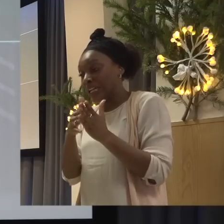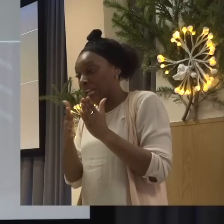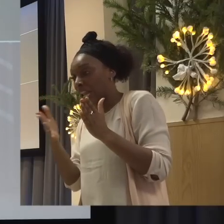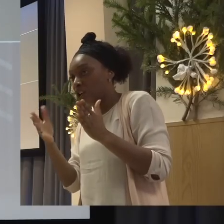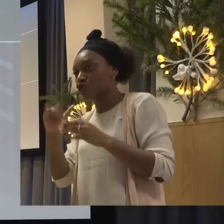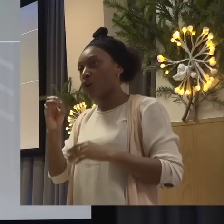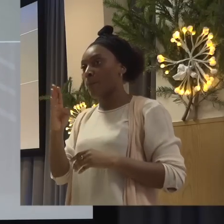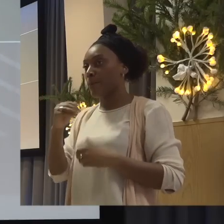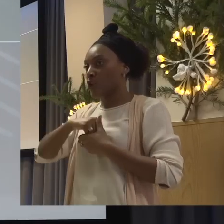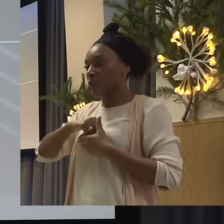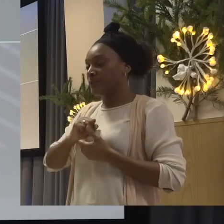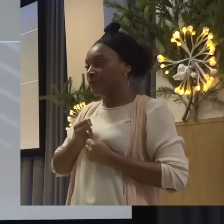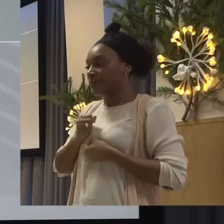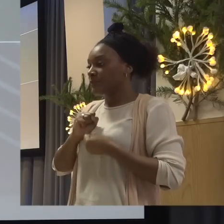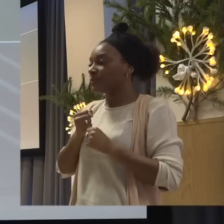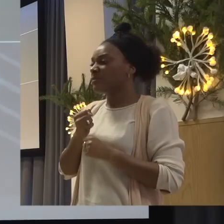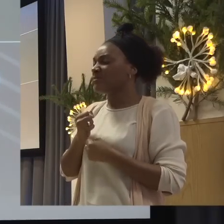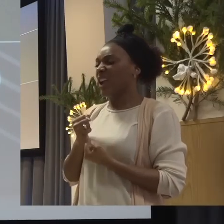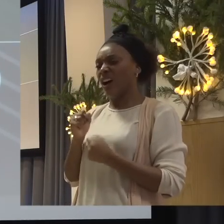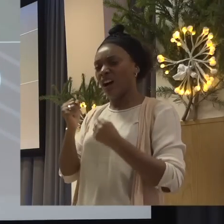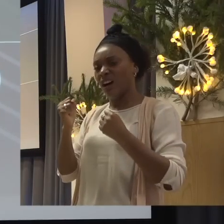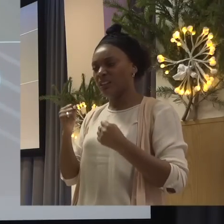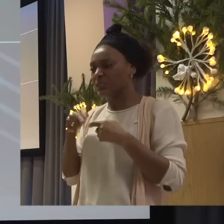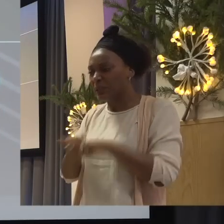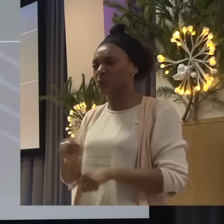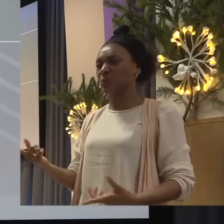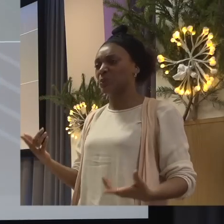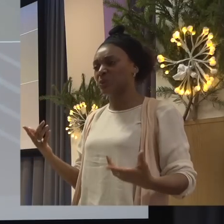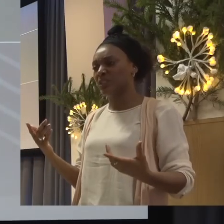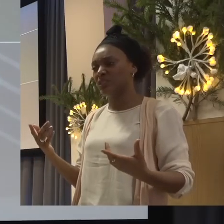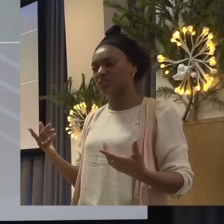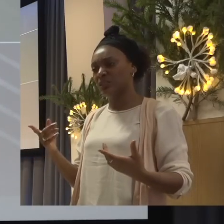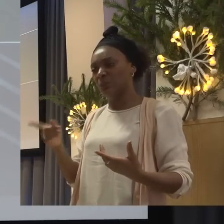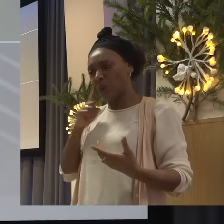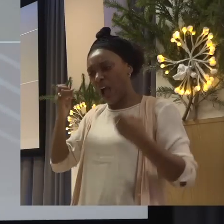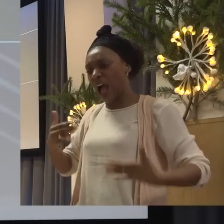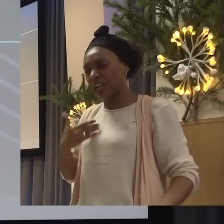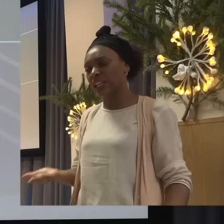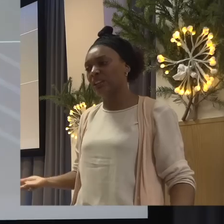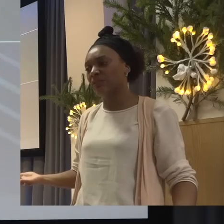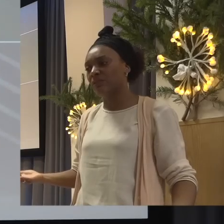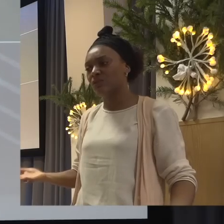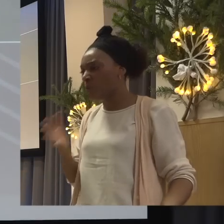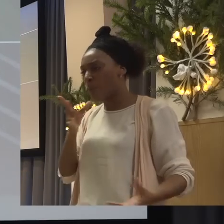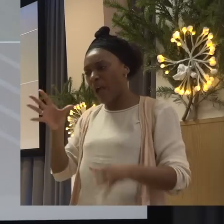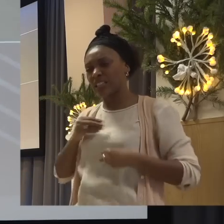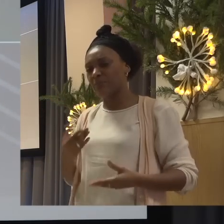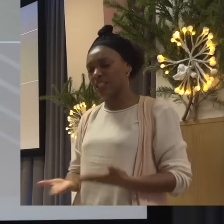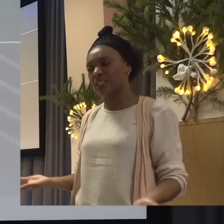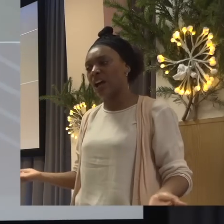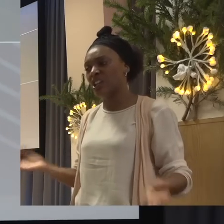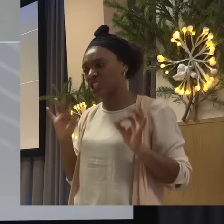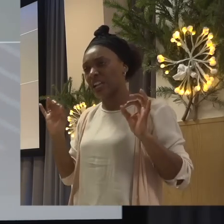de Dieu. Mais il dit, mais c'est injuste. Ce qui m'arrive, je ne peux pas l'accepter.